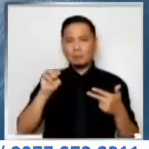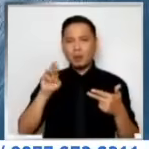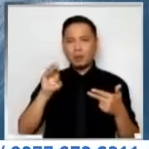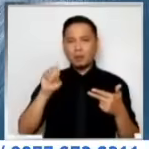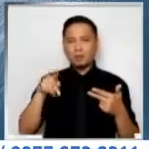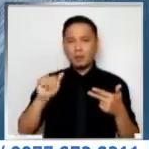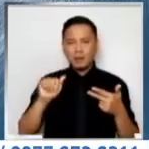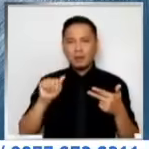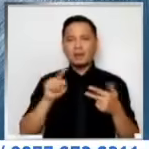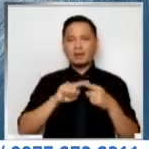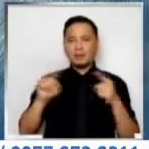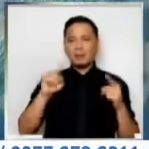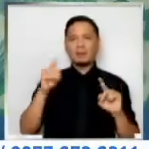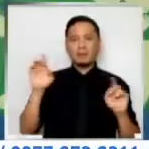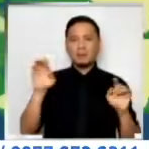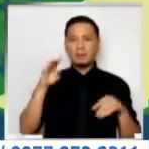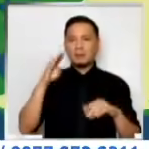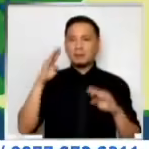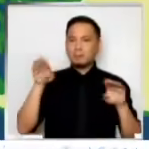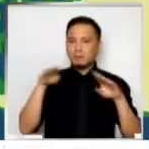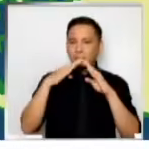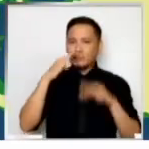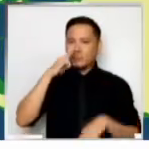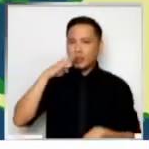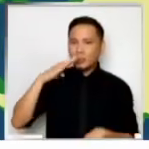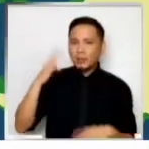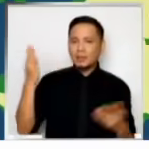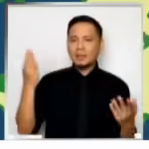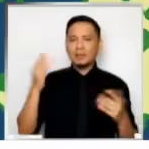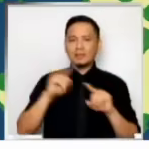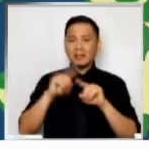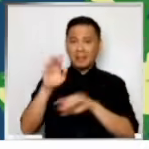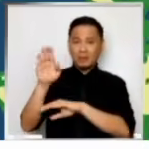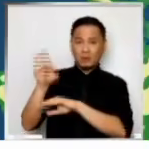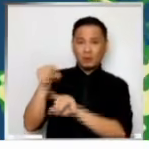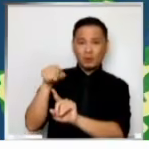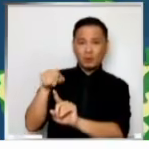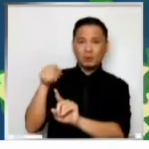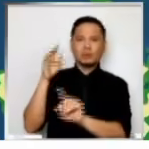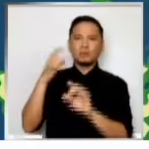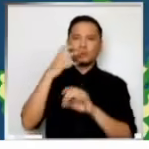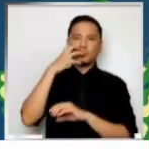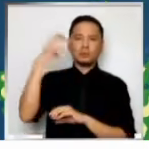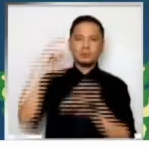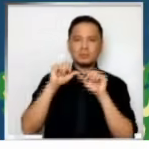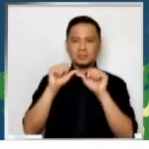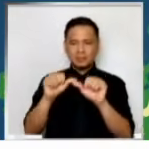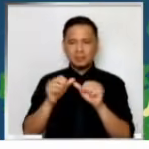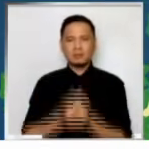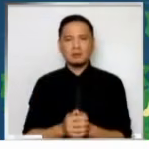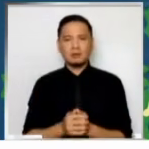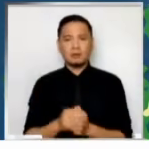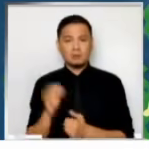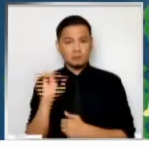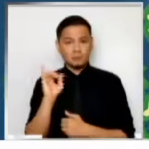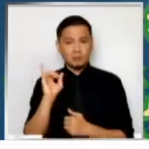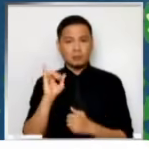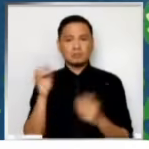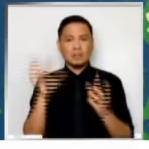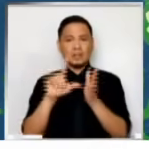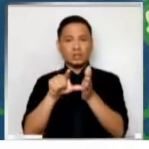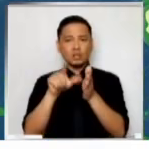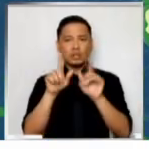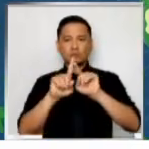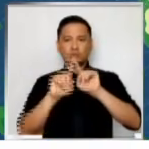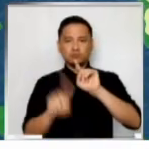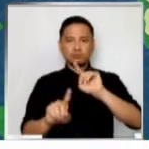Bicol, lalong-lalo na pagdating sa hapon. At yung mga pag-ulan na yan, mga kapuso, dulot po yan ng thunderstorms. Pagdating